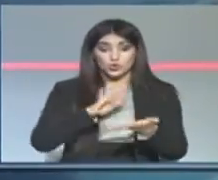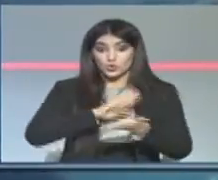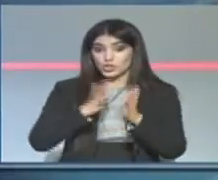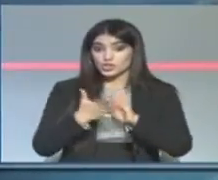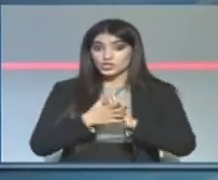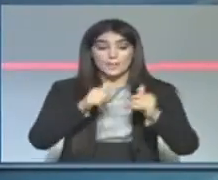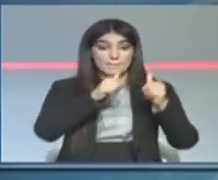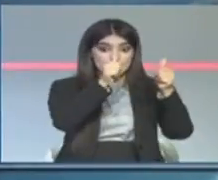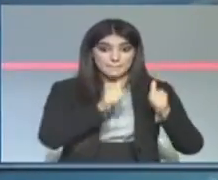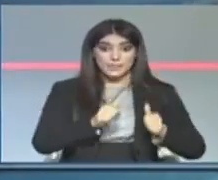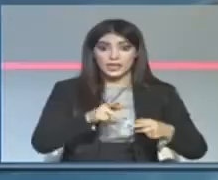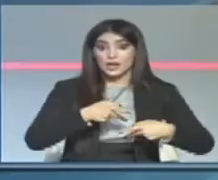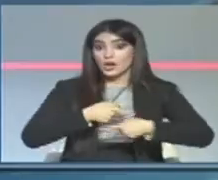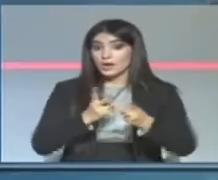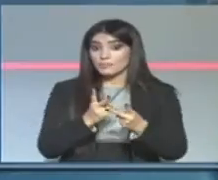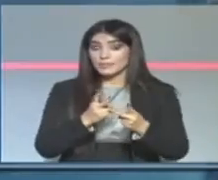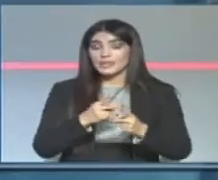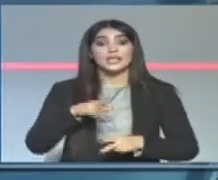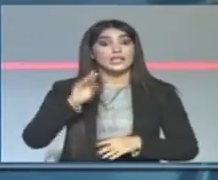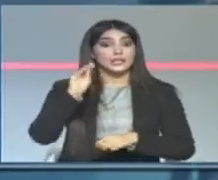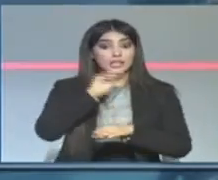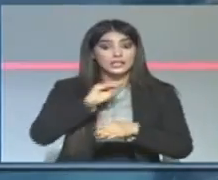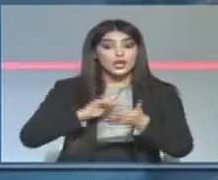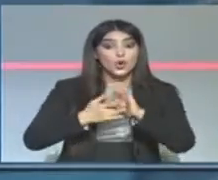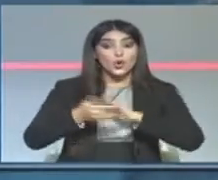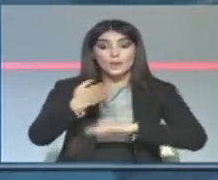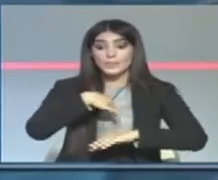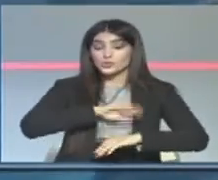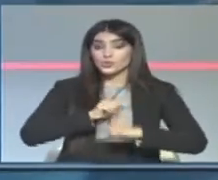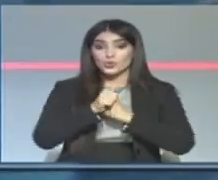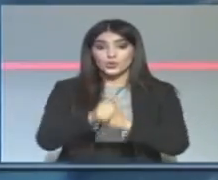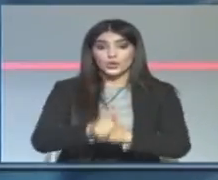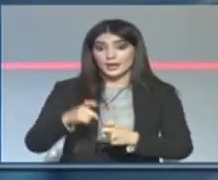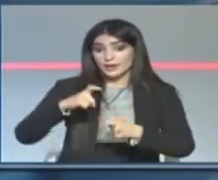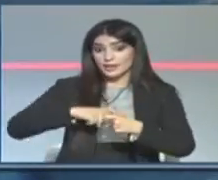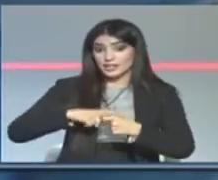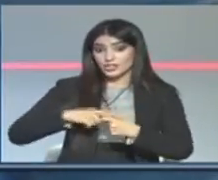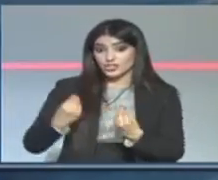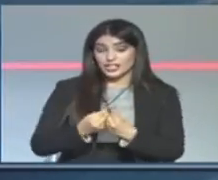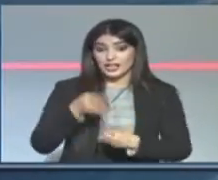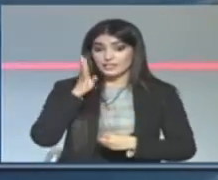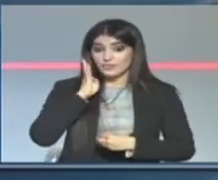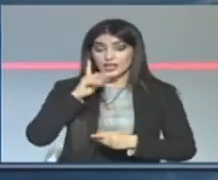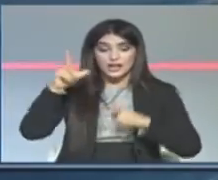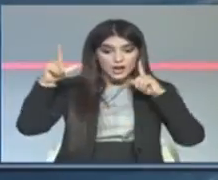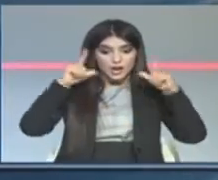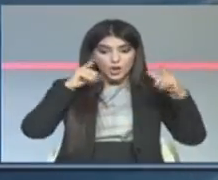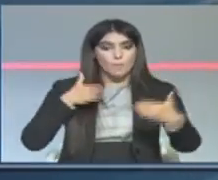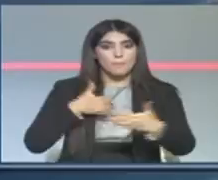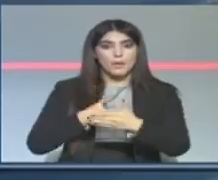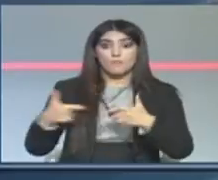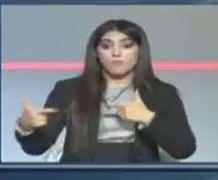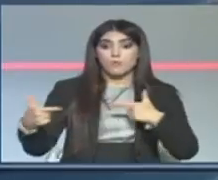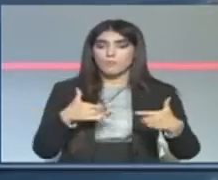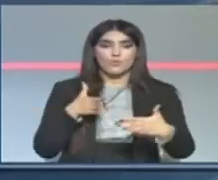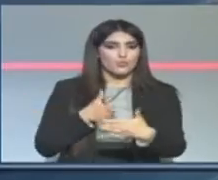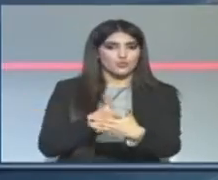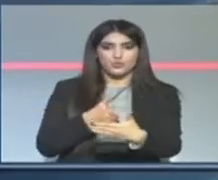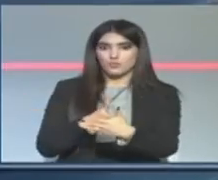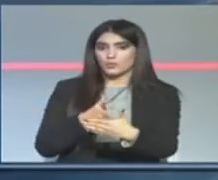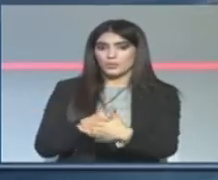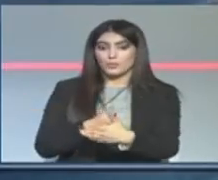في بيان بنداء قوي الى هذه الاطراف الليبيه المجتمعه في تونس من اجل الوقف العاجل لاطلاق النار